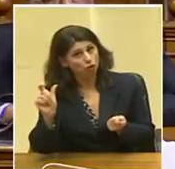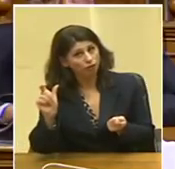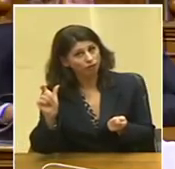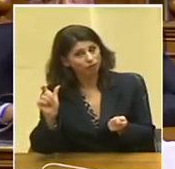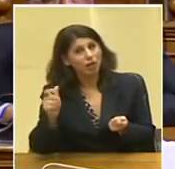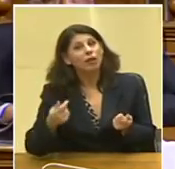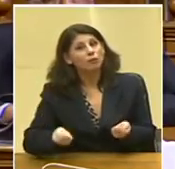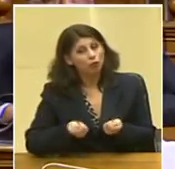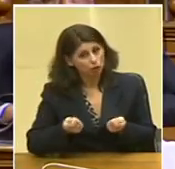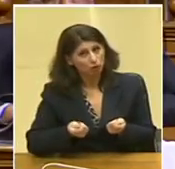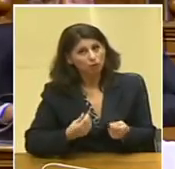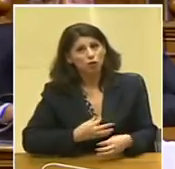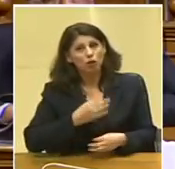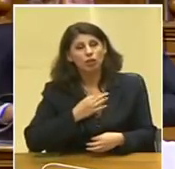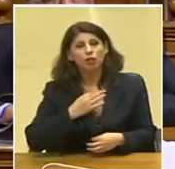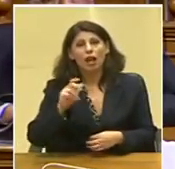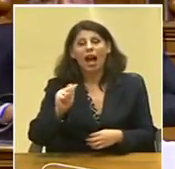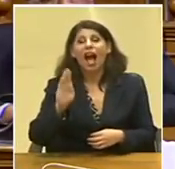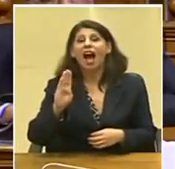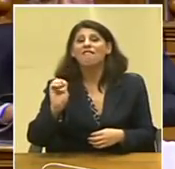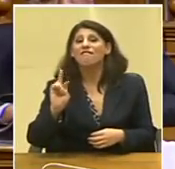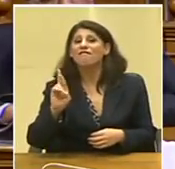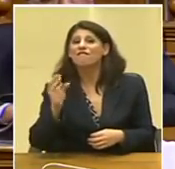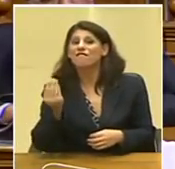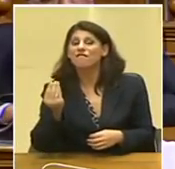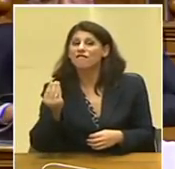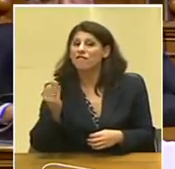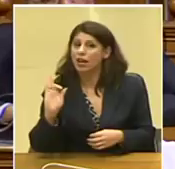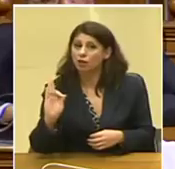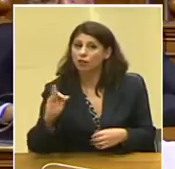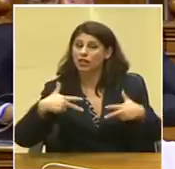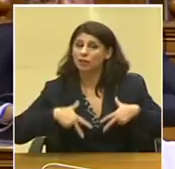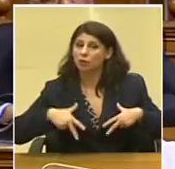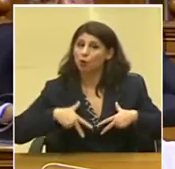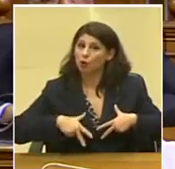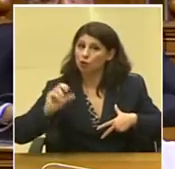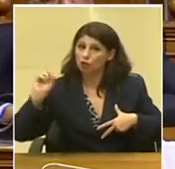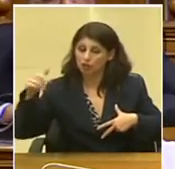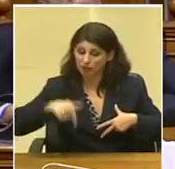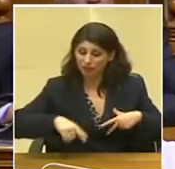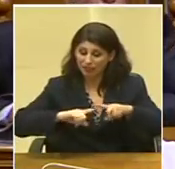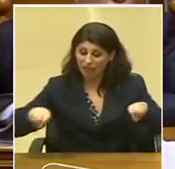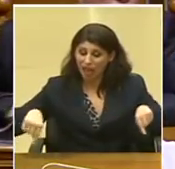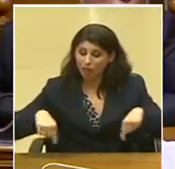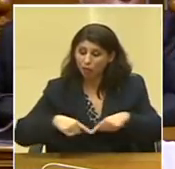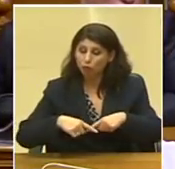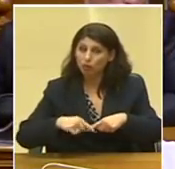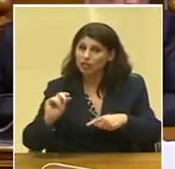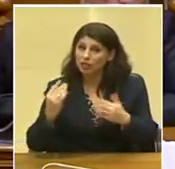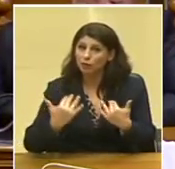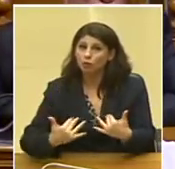που χρησιμοποίησε ο κύριος Αβέροφ ως Υπουργός των Εξωτερικών σε αυτήν εδώ την αίθουσα, στη Βουλή,